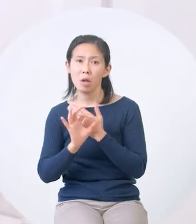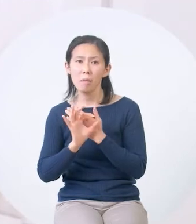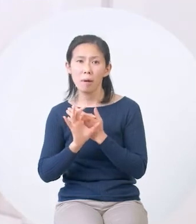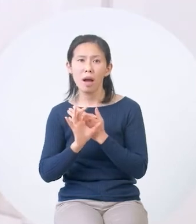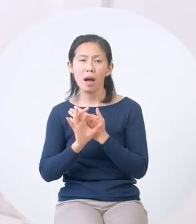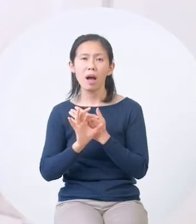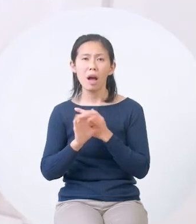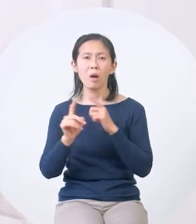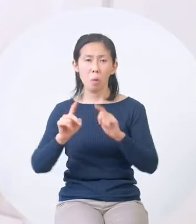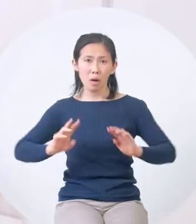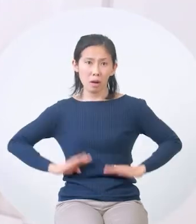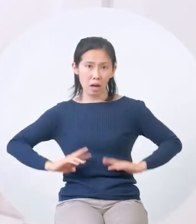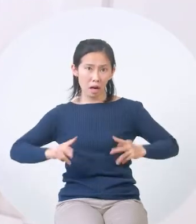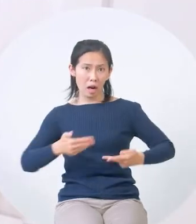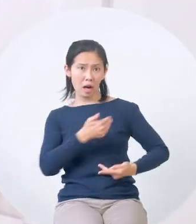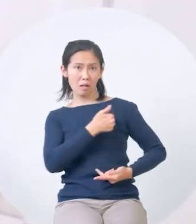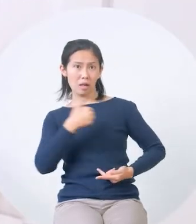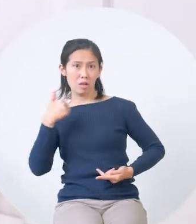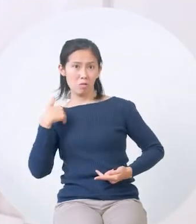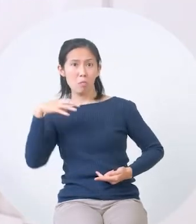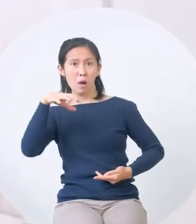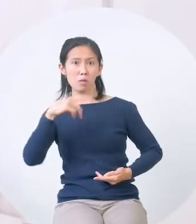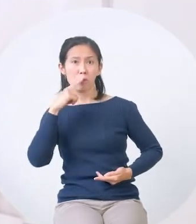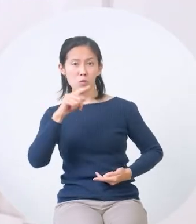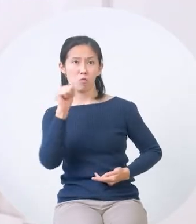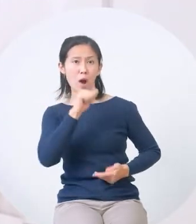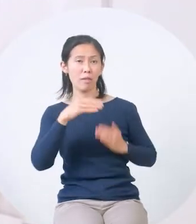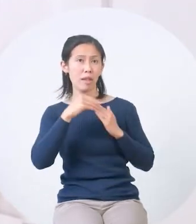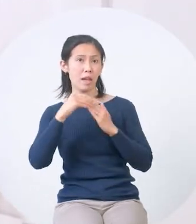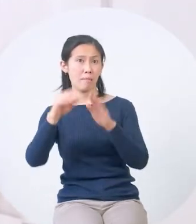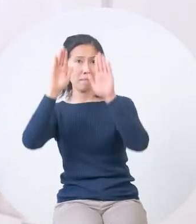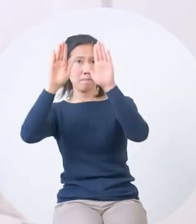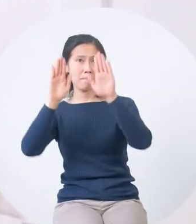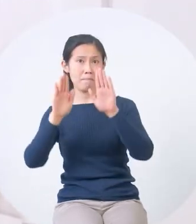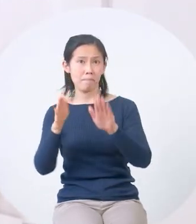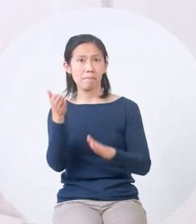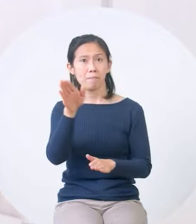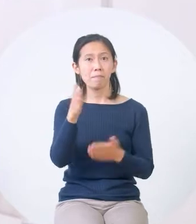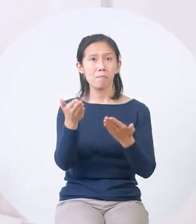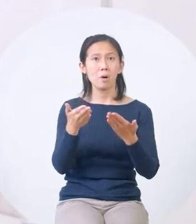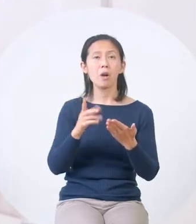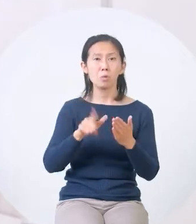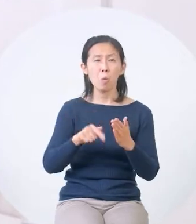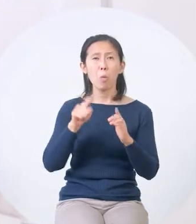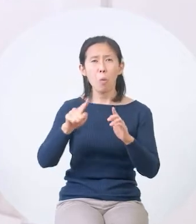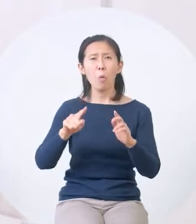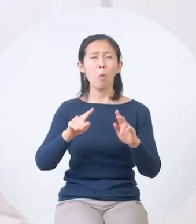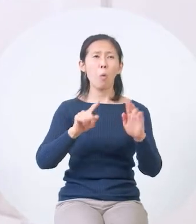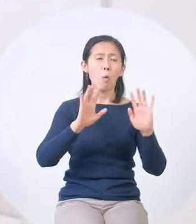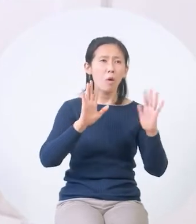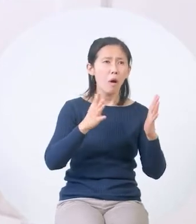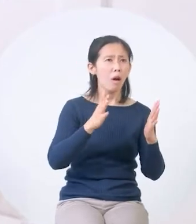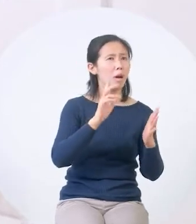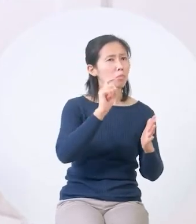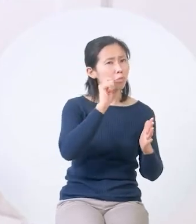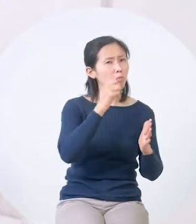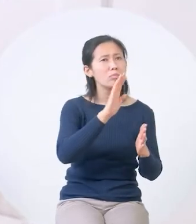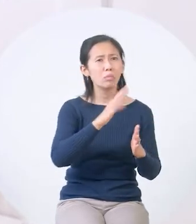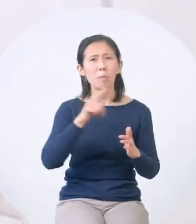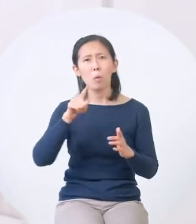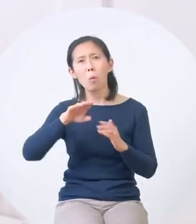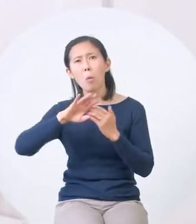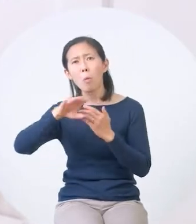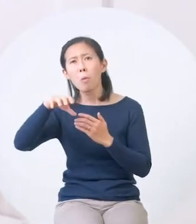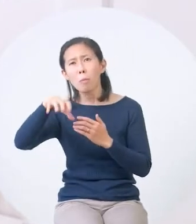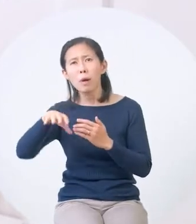にスペースがあるからここでおむつ替えできますよという案内パネルをつけていただく。じゃあここで変えられなくても、この同じ敷地内